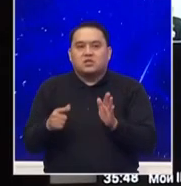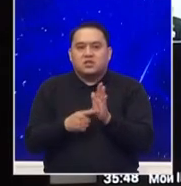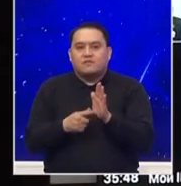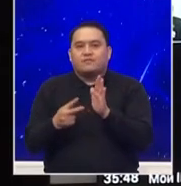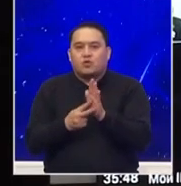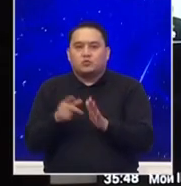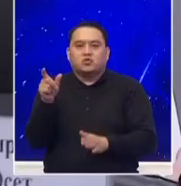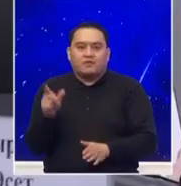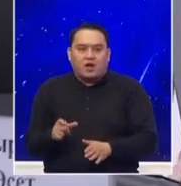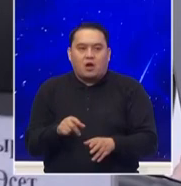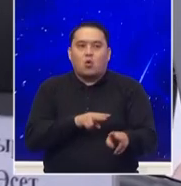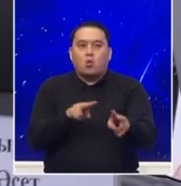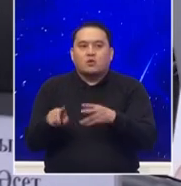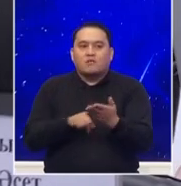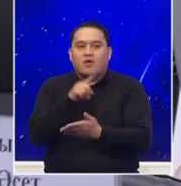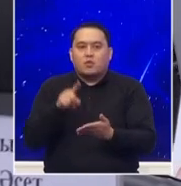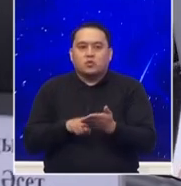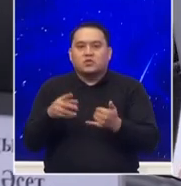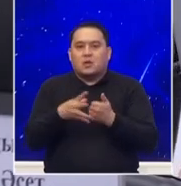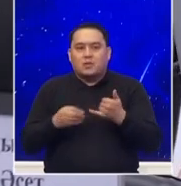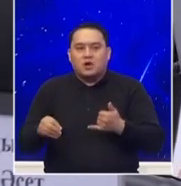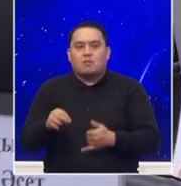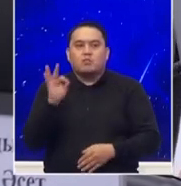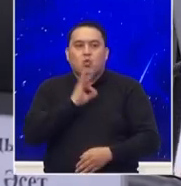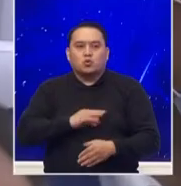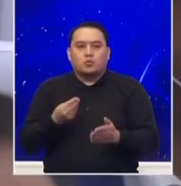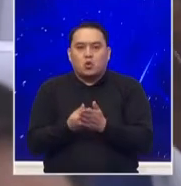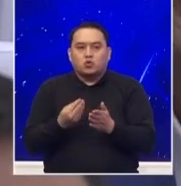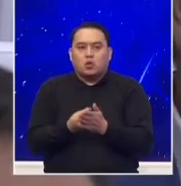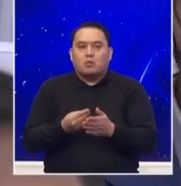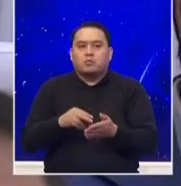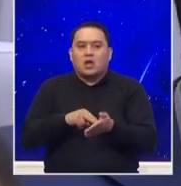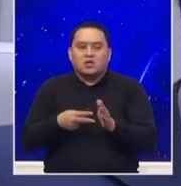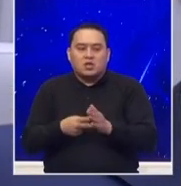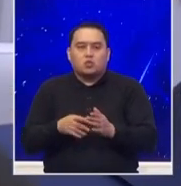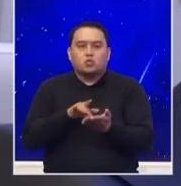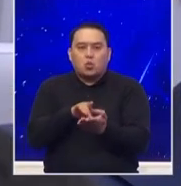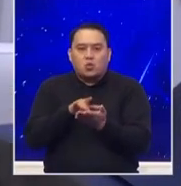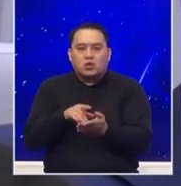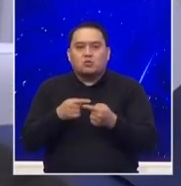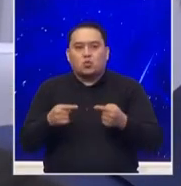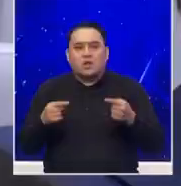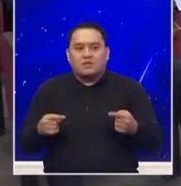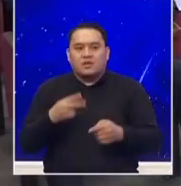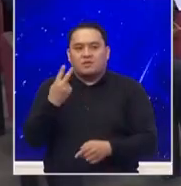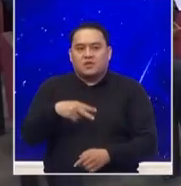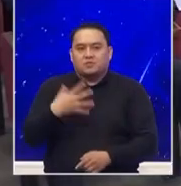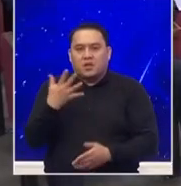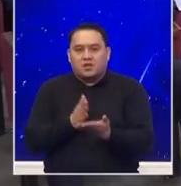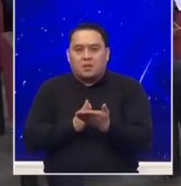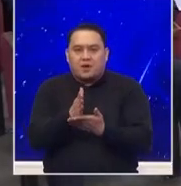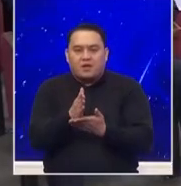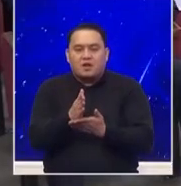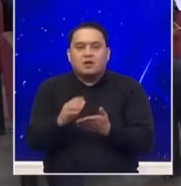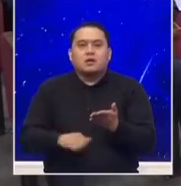7-8 человек. Они курируют вопросы землепользования, экономики, бюджетного планирования, туризма и других. Всего 25 направлений.